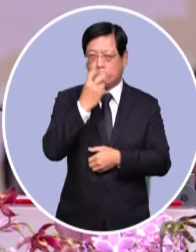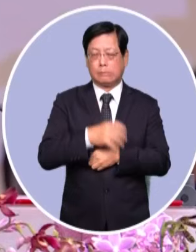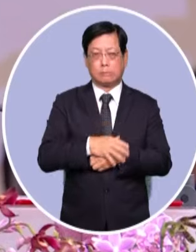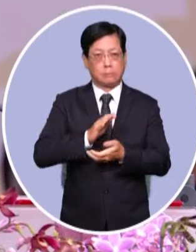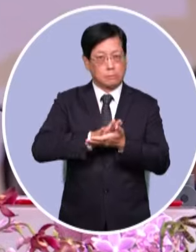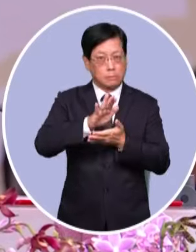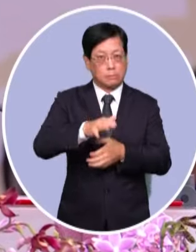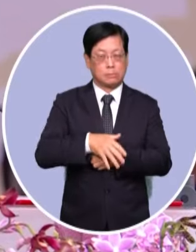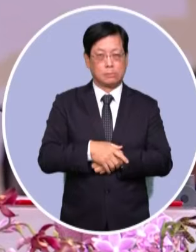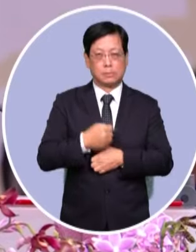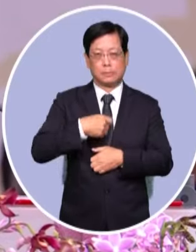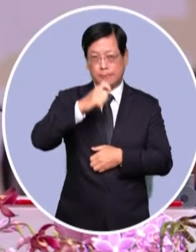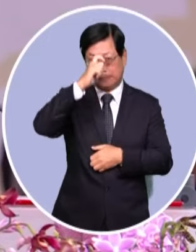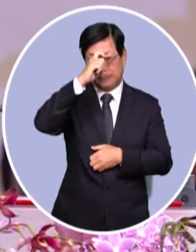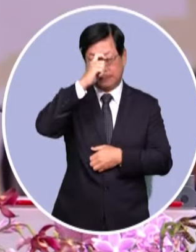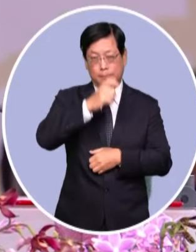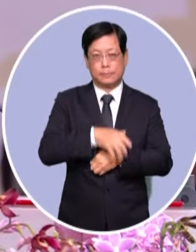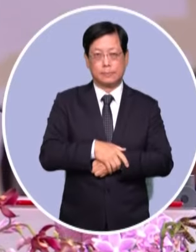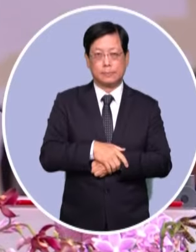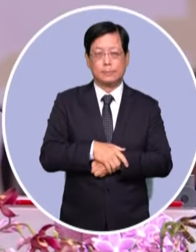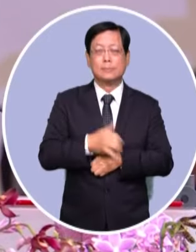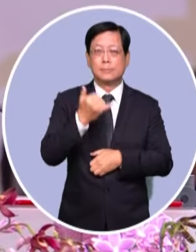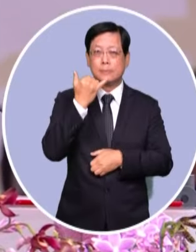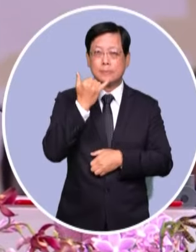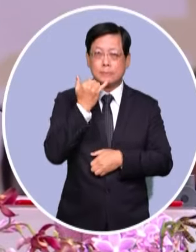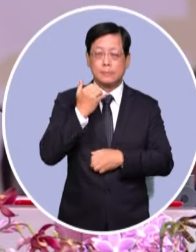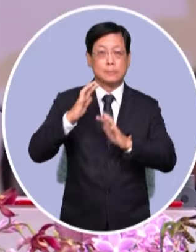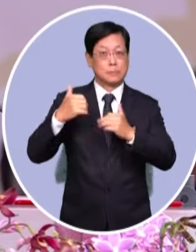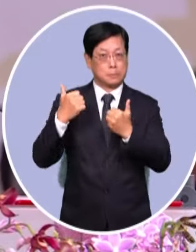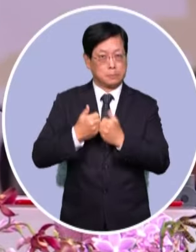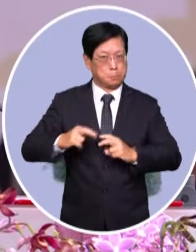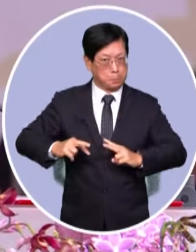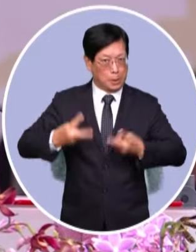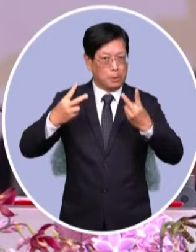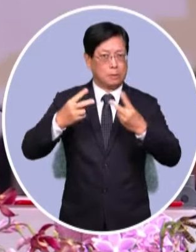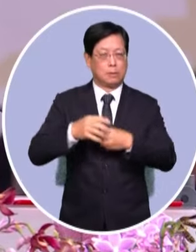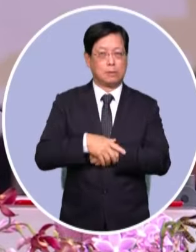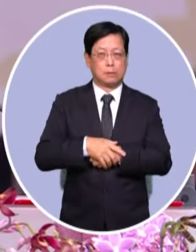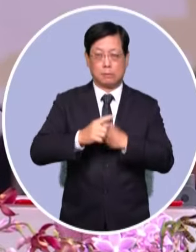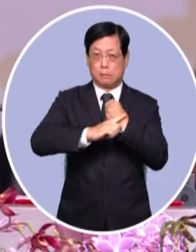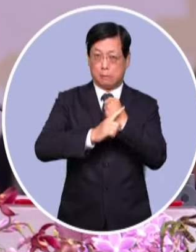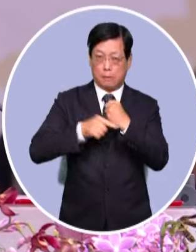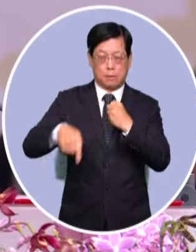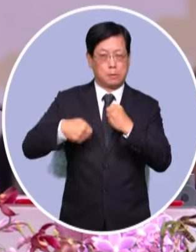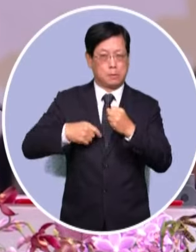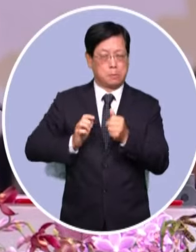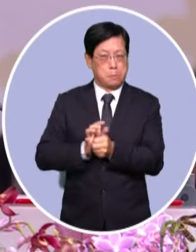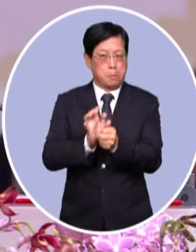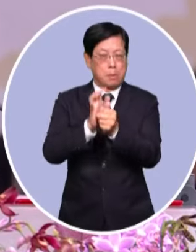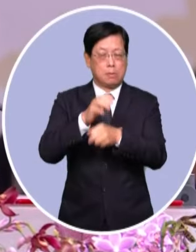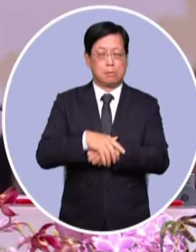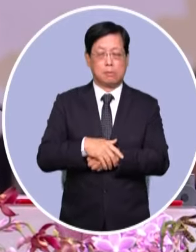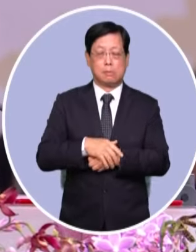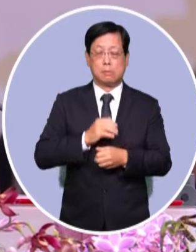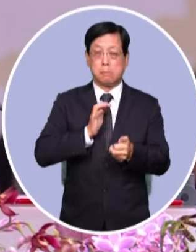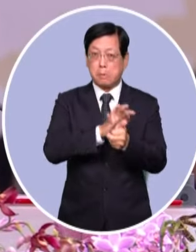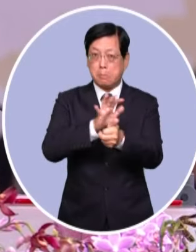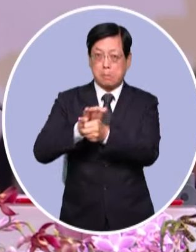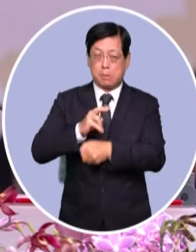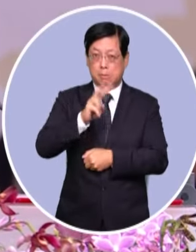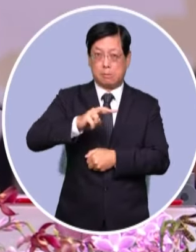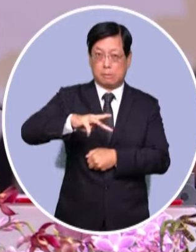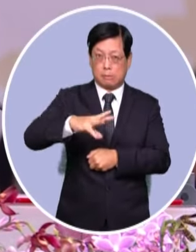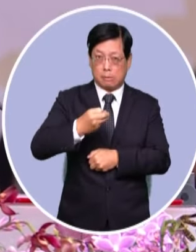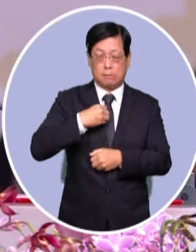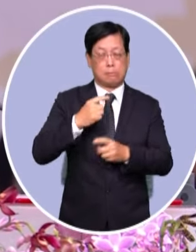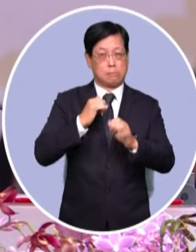来，我们期待能透过国会改革法案的推动，为2300万的